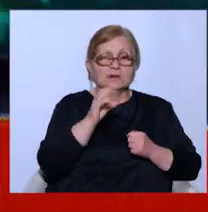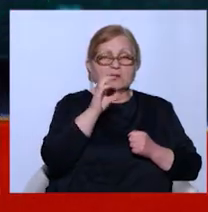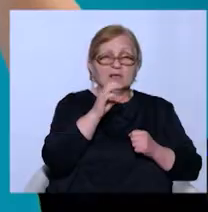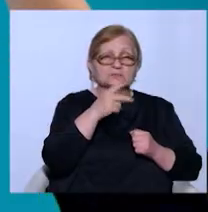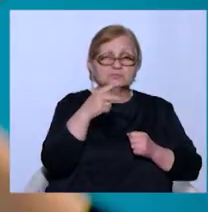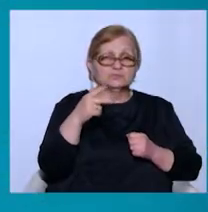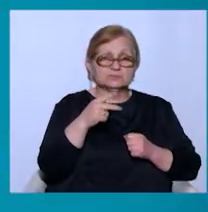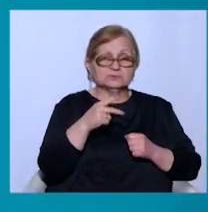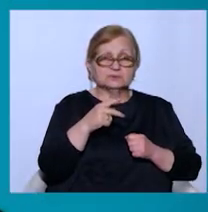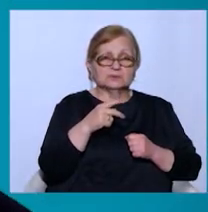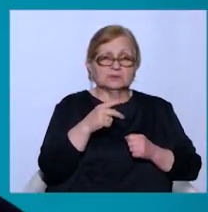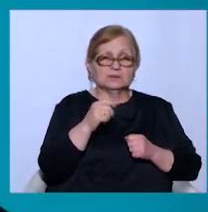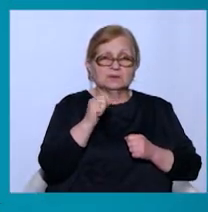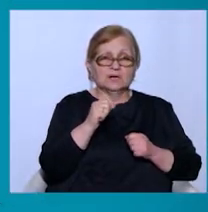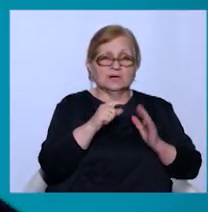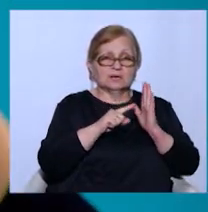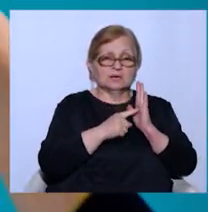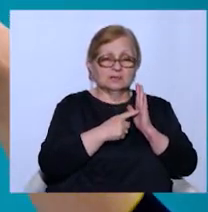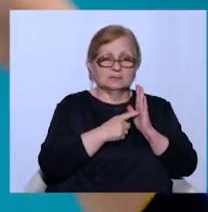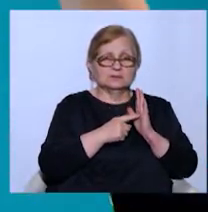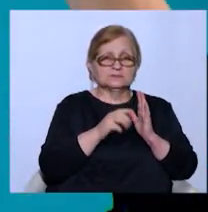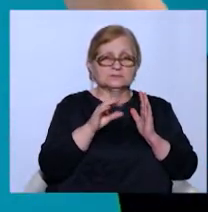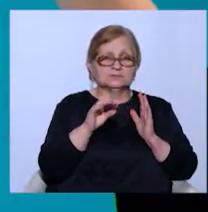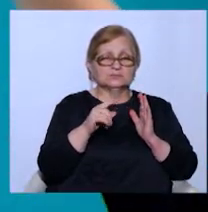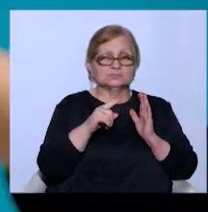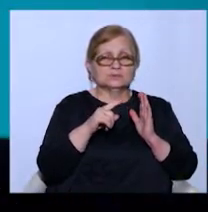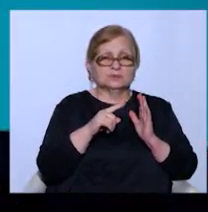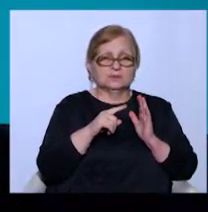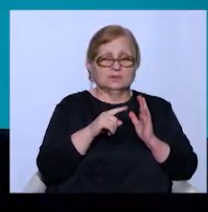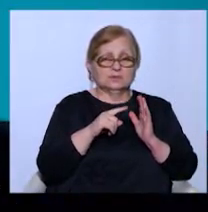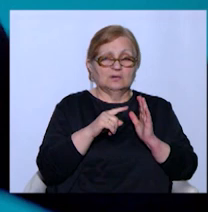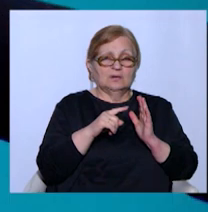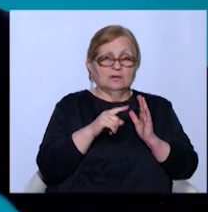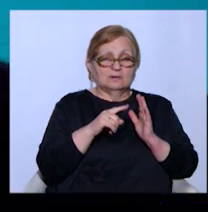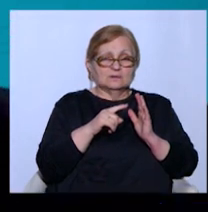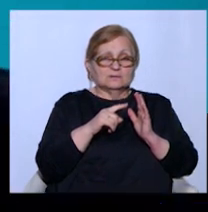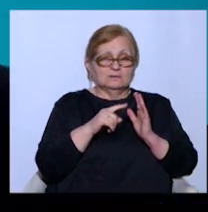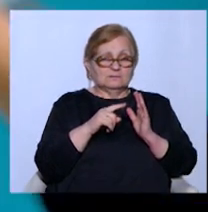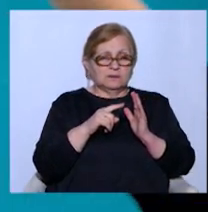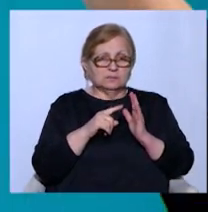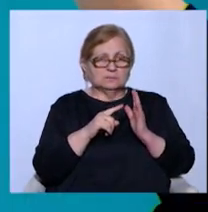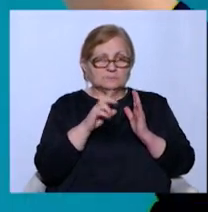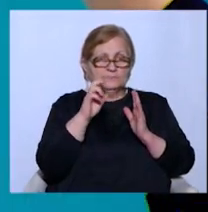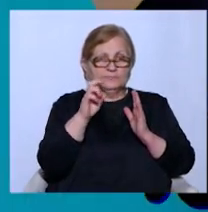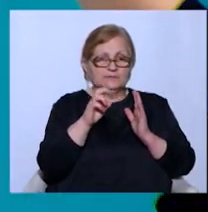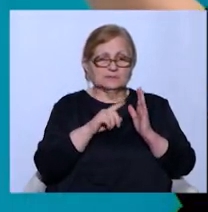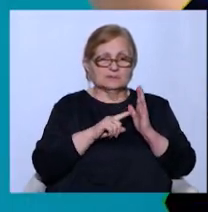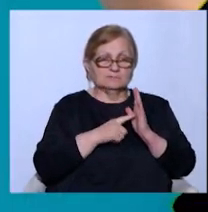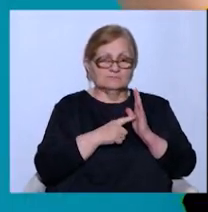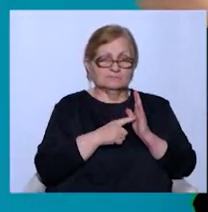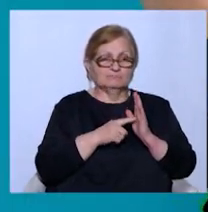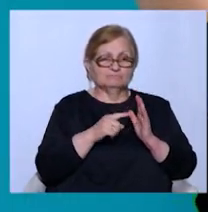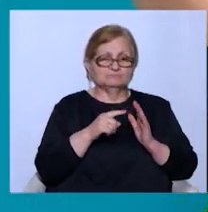უდრის, ნახეთ, A გავამრავლოთ სინუს ალფაზე და გავამრავლოთ B გავამრავლოთ A-ზე და სინუს ალფაზე.